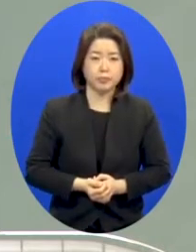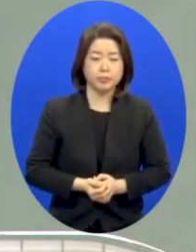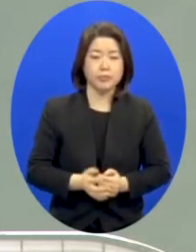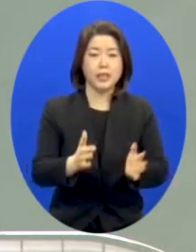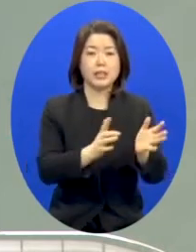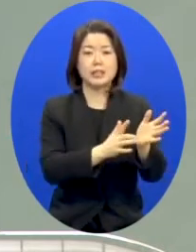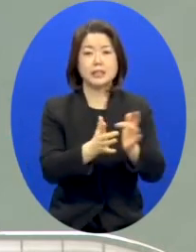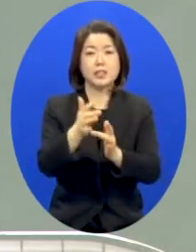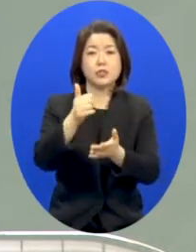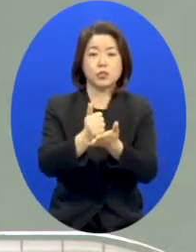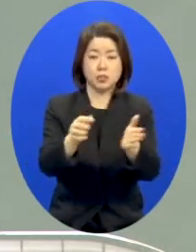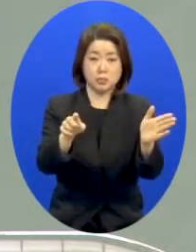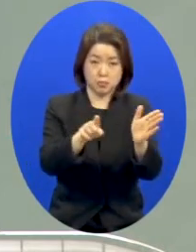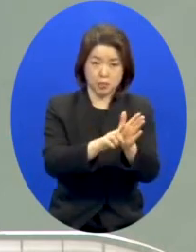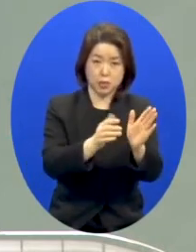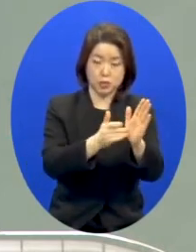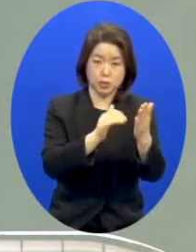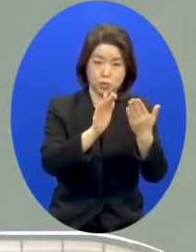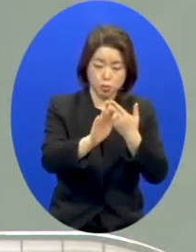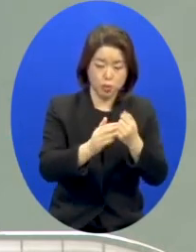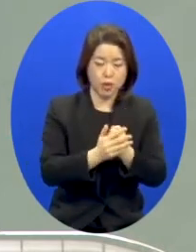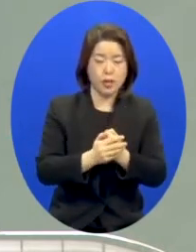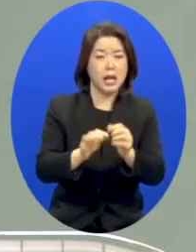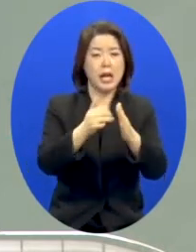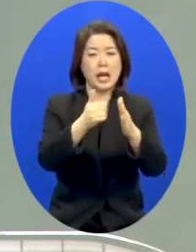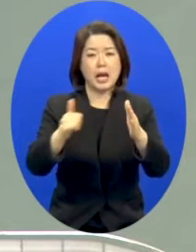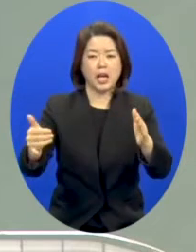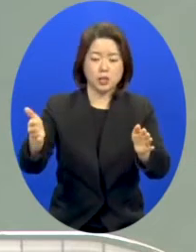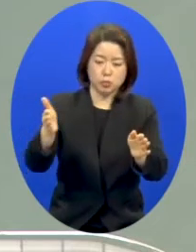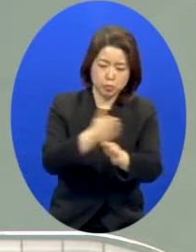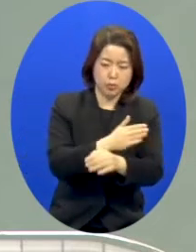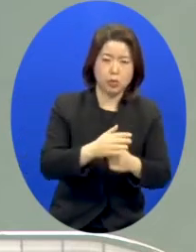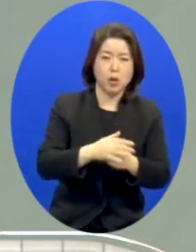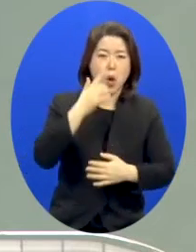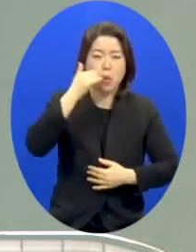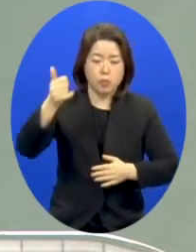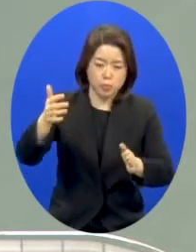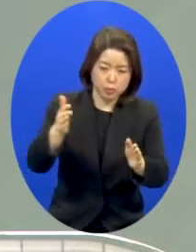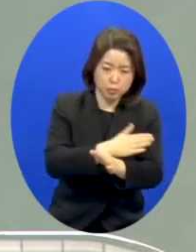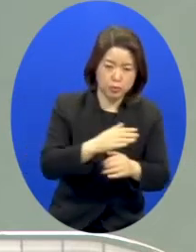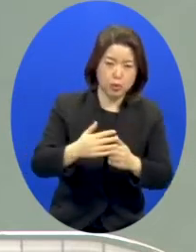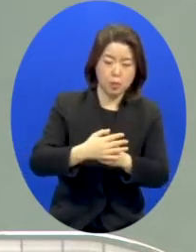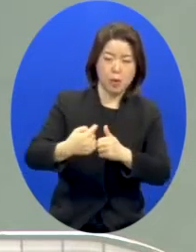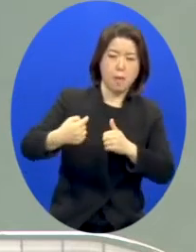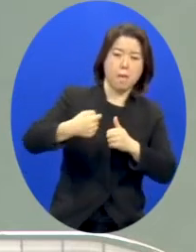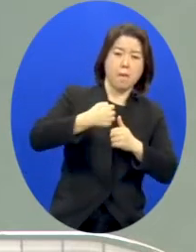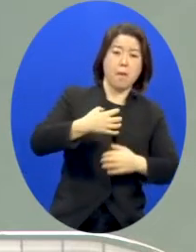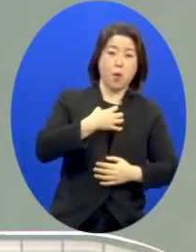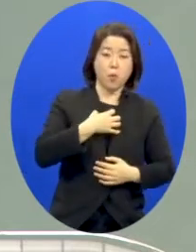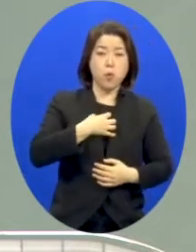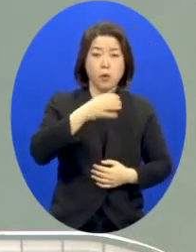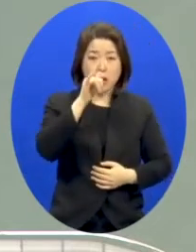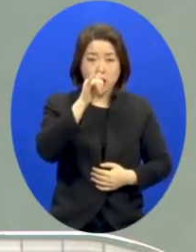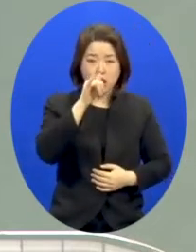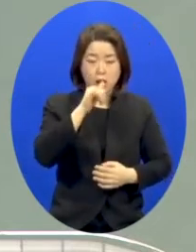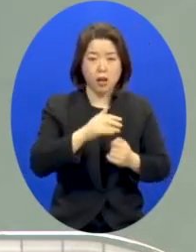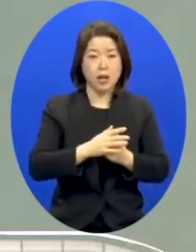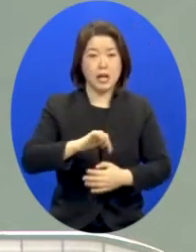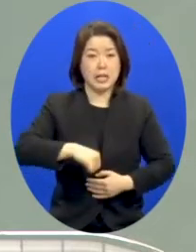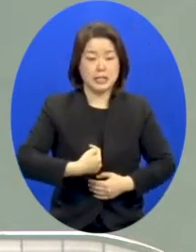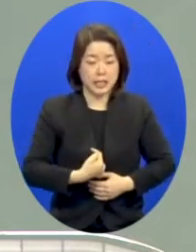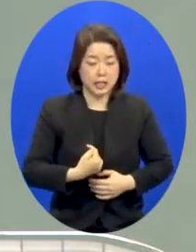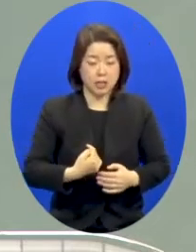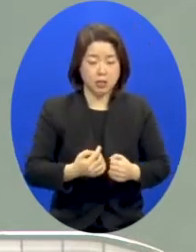예수를 믿고 그리고 가족들로부터 부모로부터 살의 위협을 당했어요 자기를